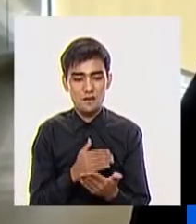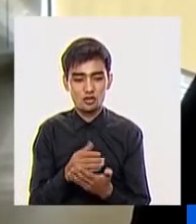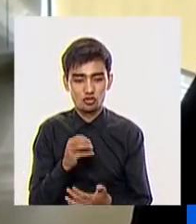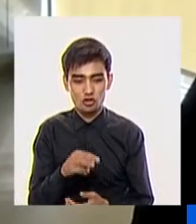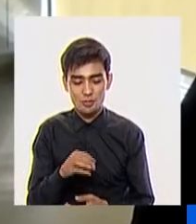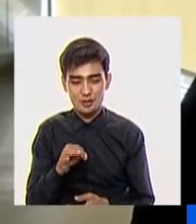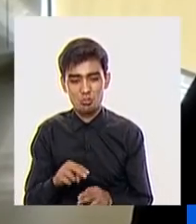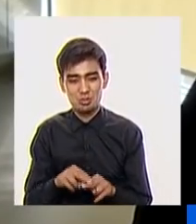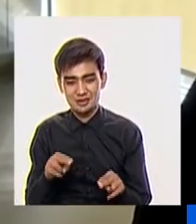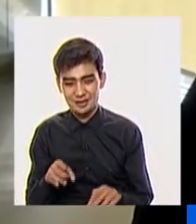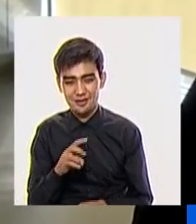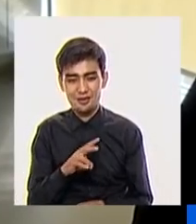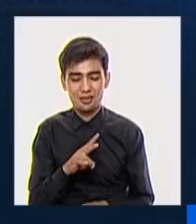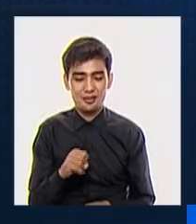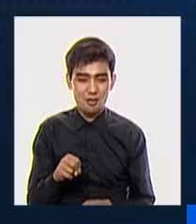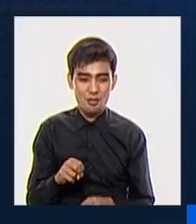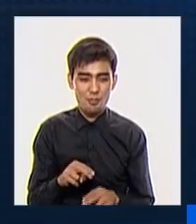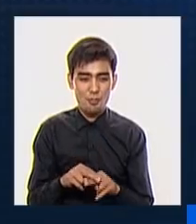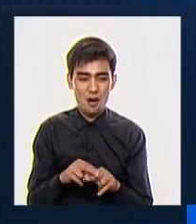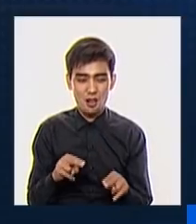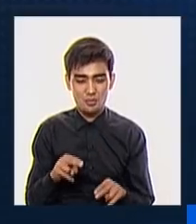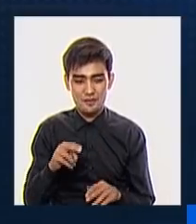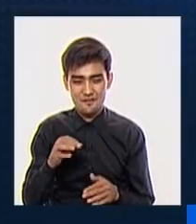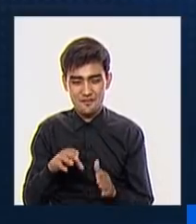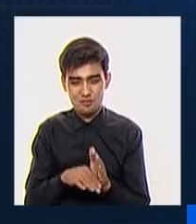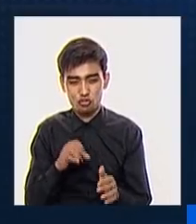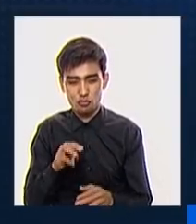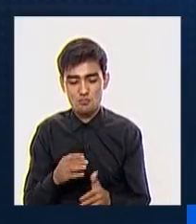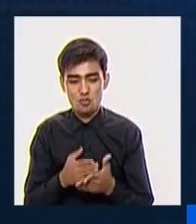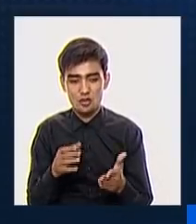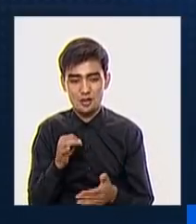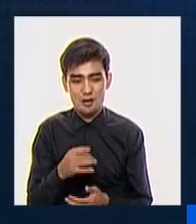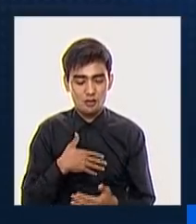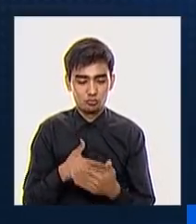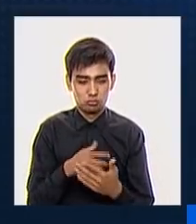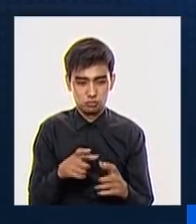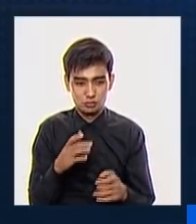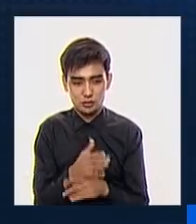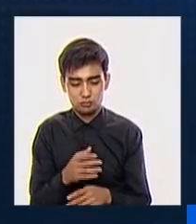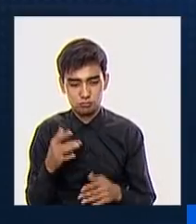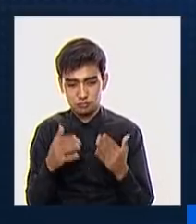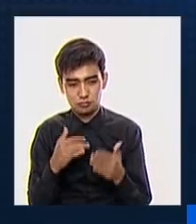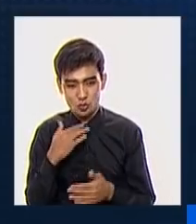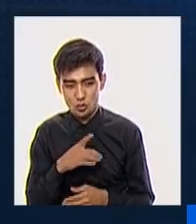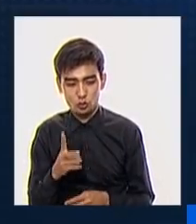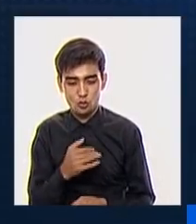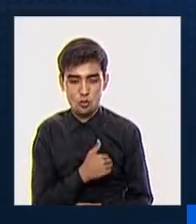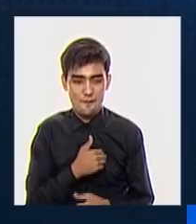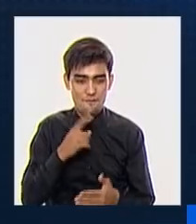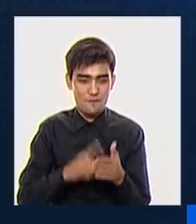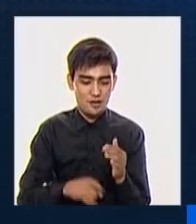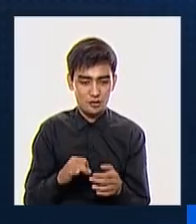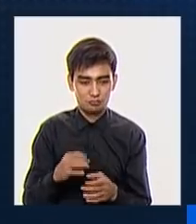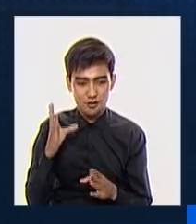на президентских, и на парламентских выборах. Активность, как оказалось, очень высокая. Возможно, у людей появилась какая-то надежда. И